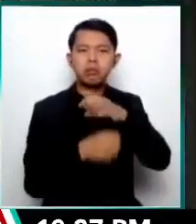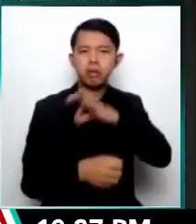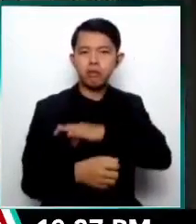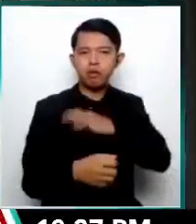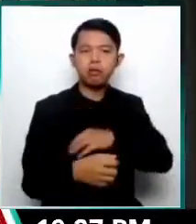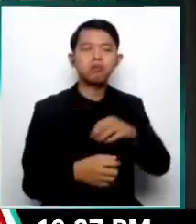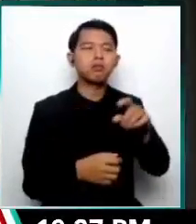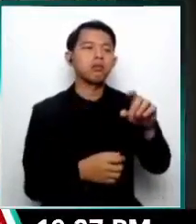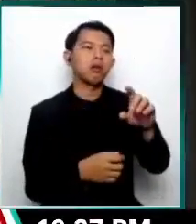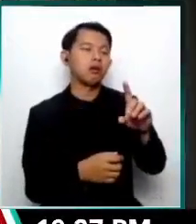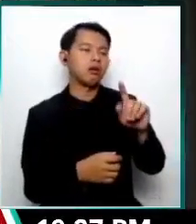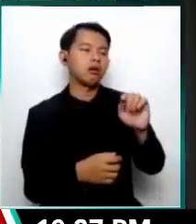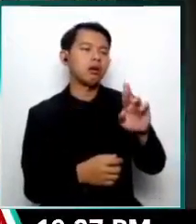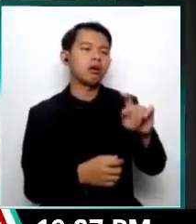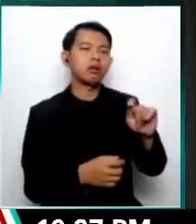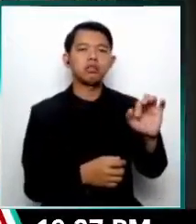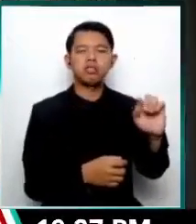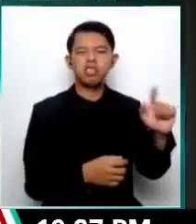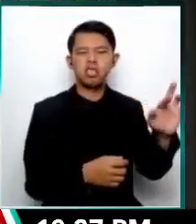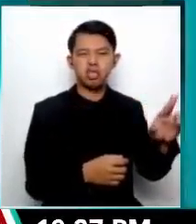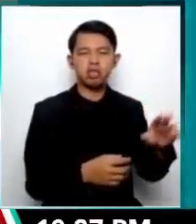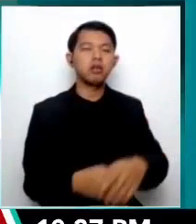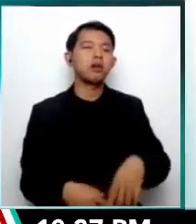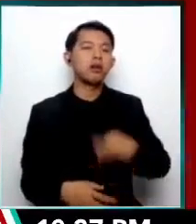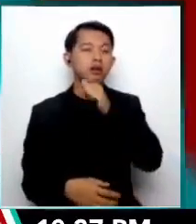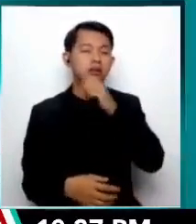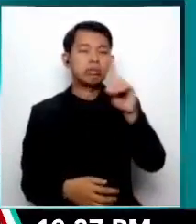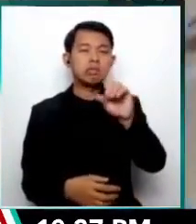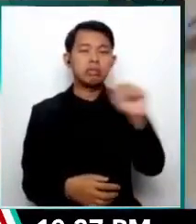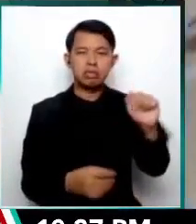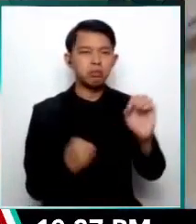Industry at Department of Agriculture.